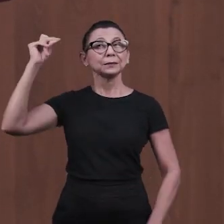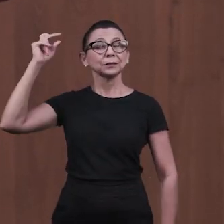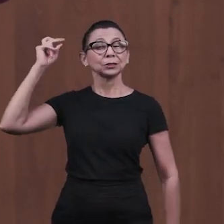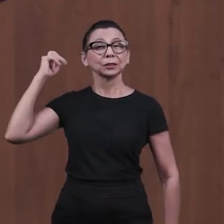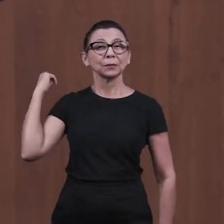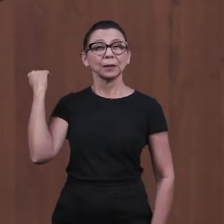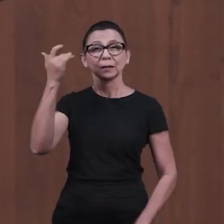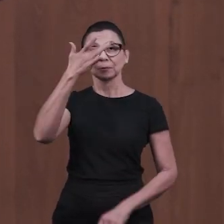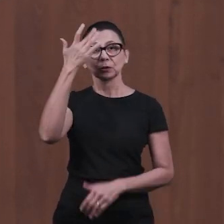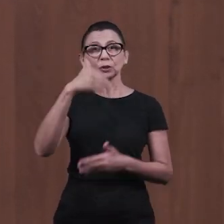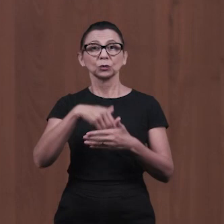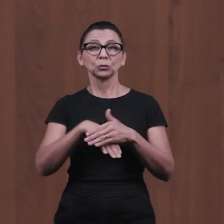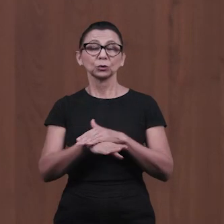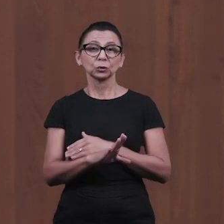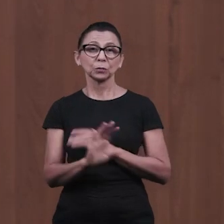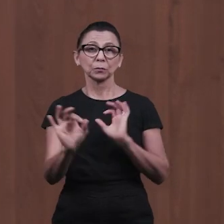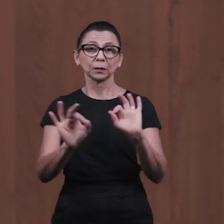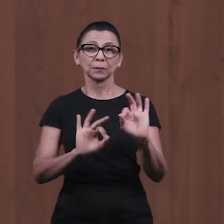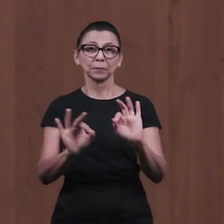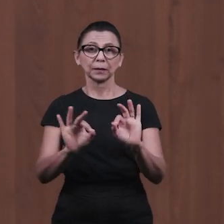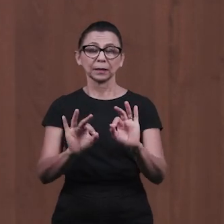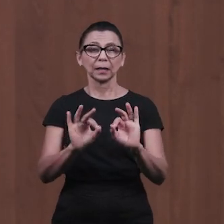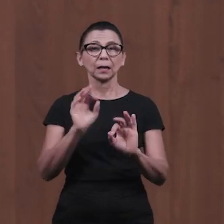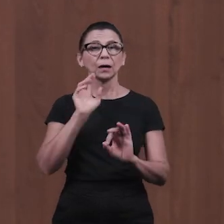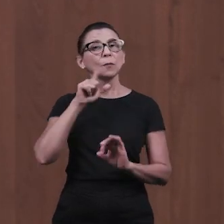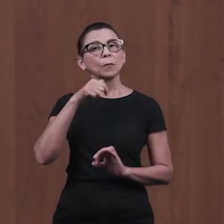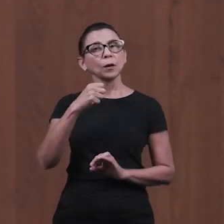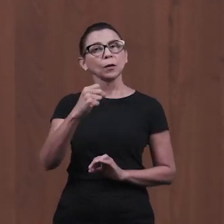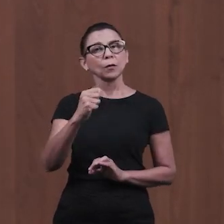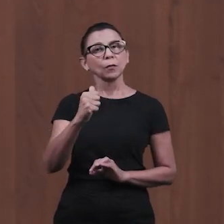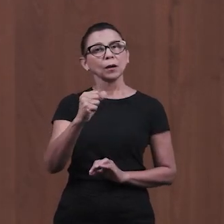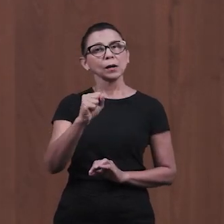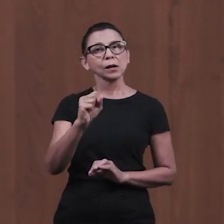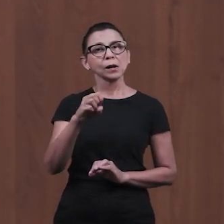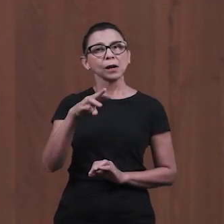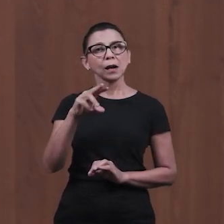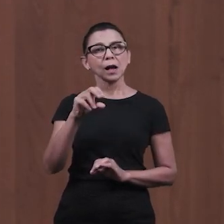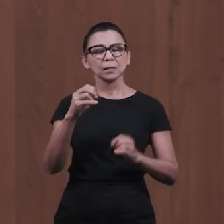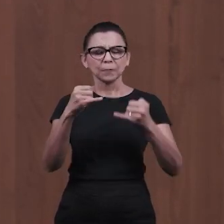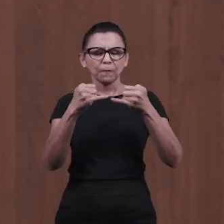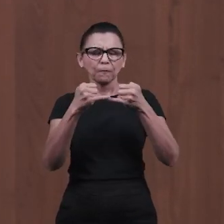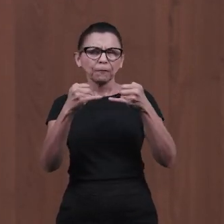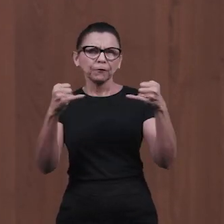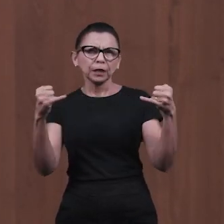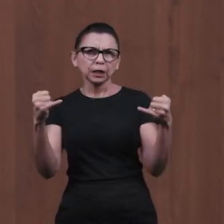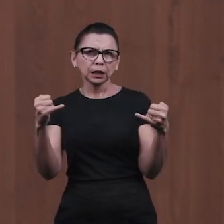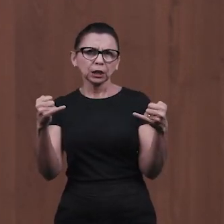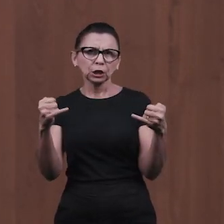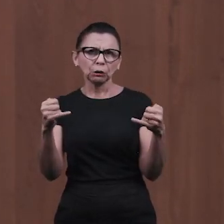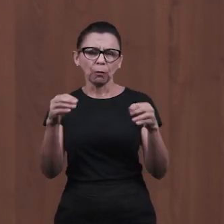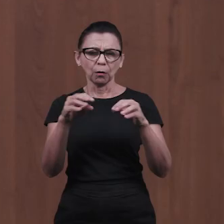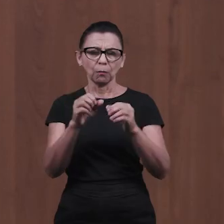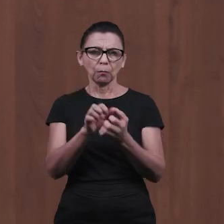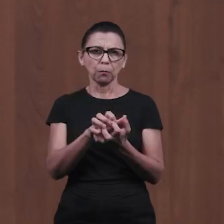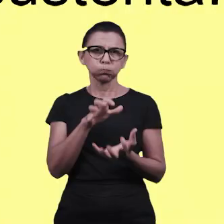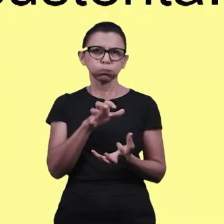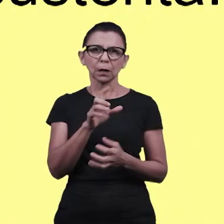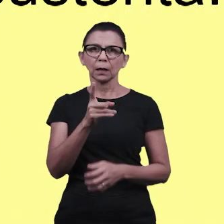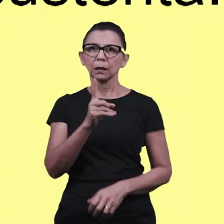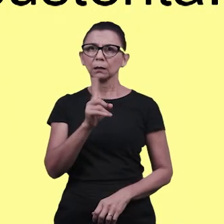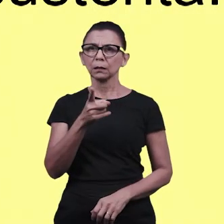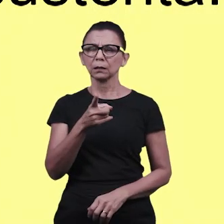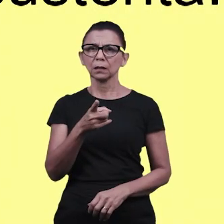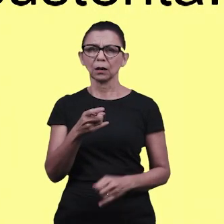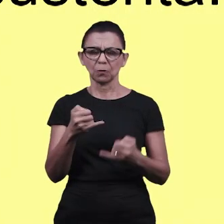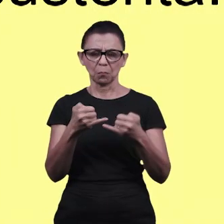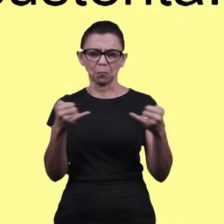l'habitude de faire le pain sans levain, qui n'a pas de ferment. Le pain, il n'était pas si joli à voir,